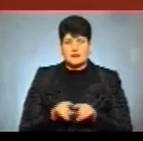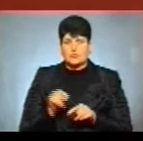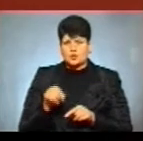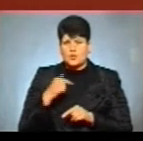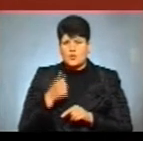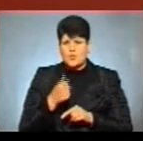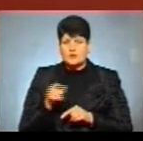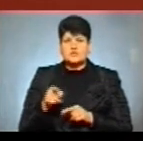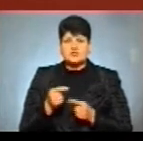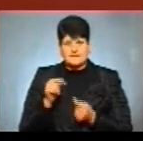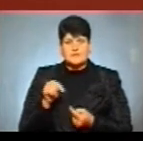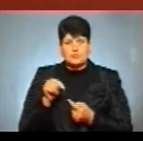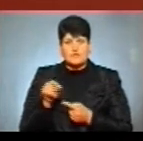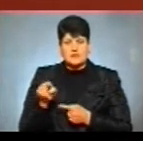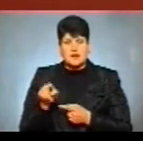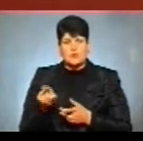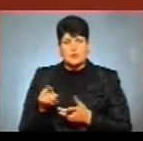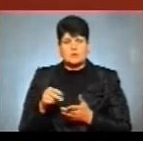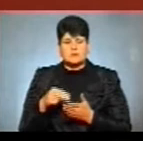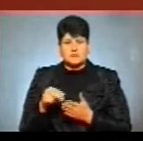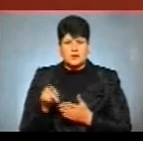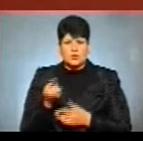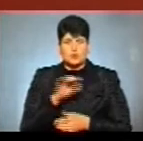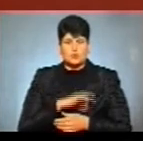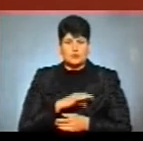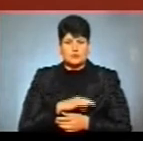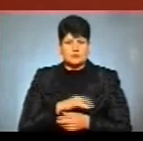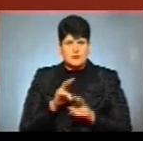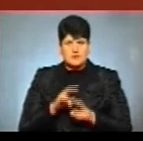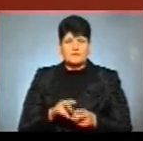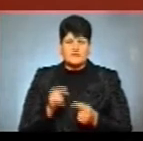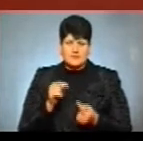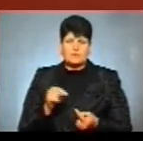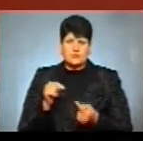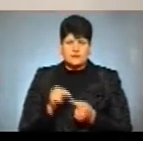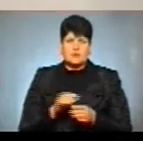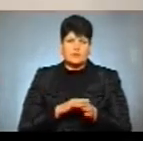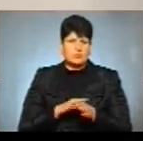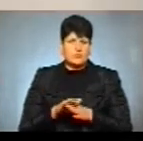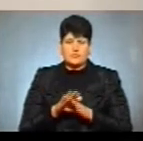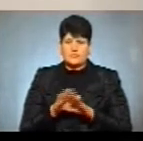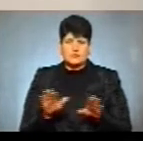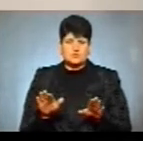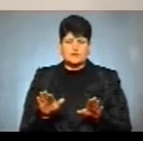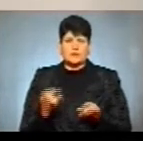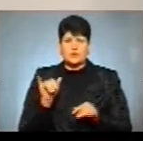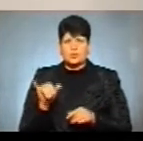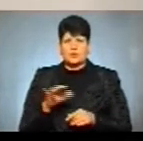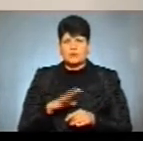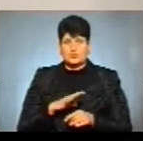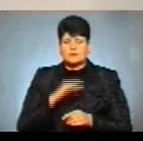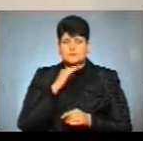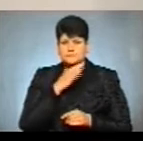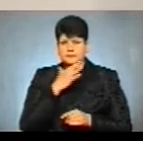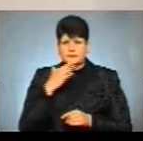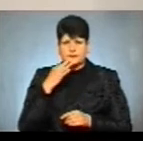цього року. Чи відповідає його придбання його доходам? В принципі, ви аналізували такі? Відповідає абсолютно повністю. В нього було